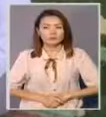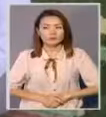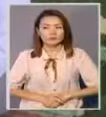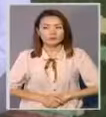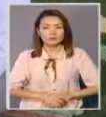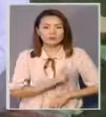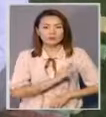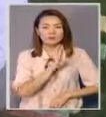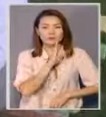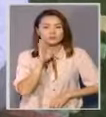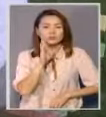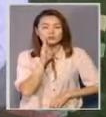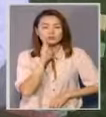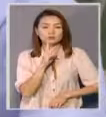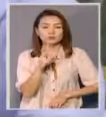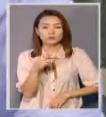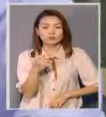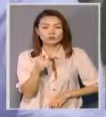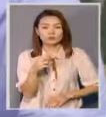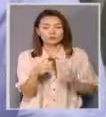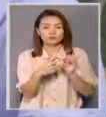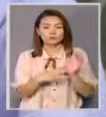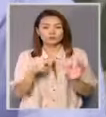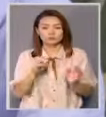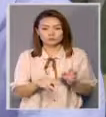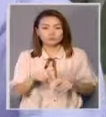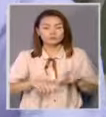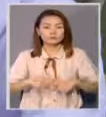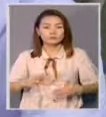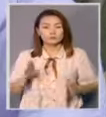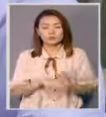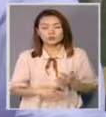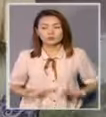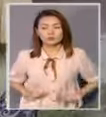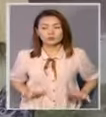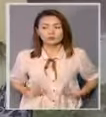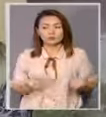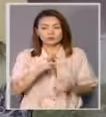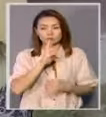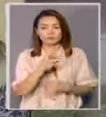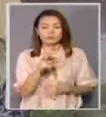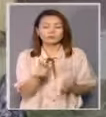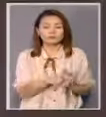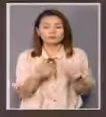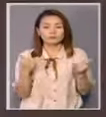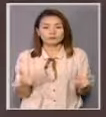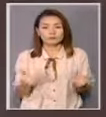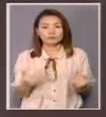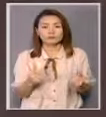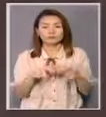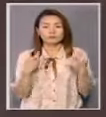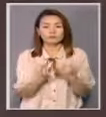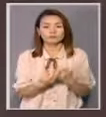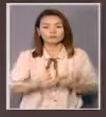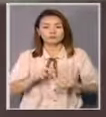Бұл жалғыз басты ана Тойған Есекенова. Ол 9 жылдан бері жақын жуықтарынсыз өмір сүруде. Биыл 83 жасқа келген зейнеткер тұрақсыз комиссия